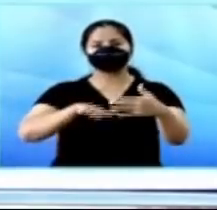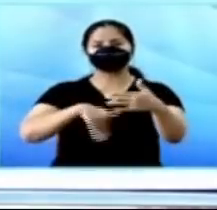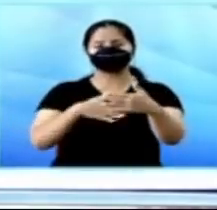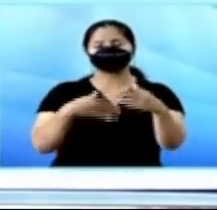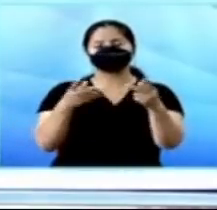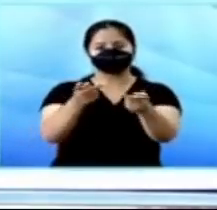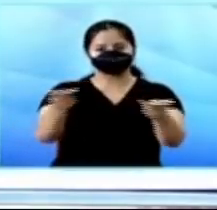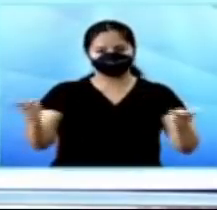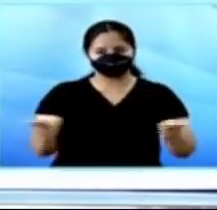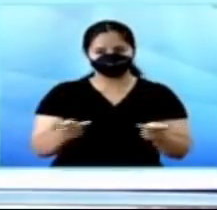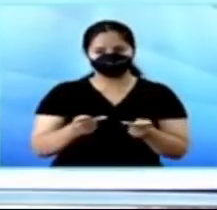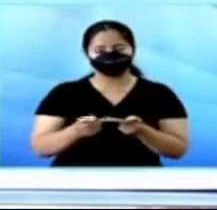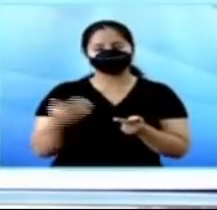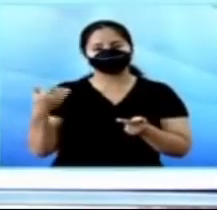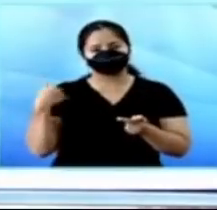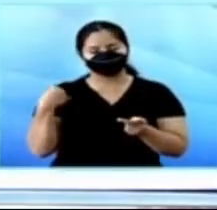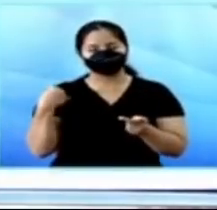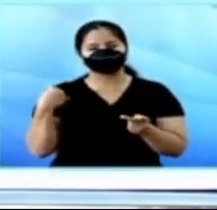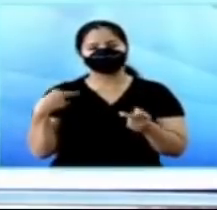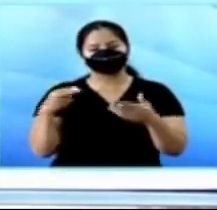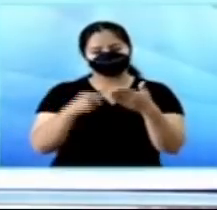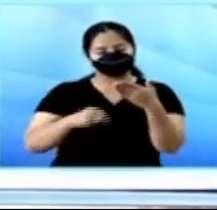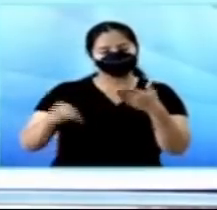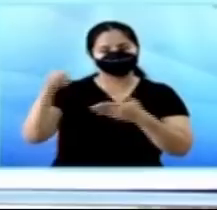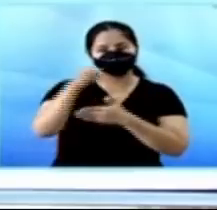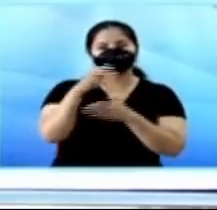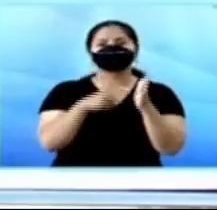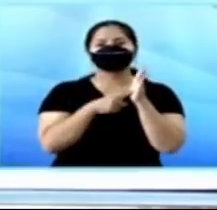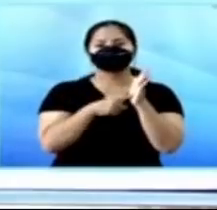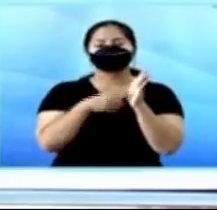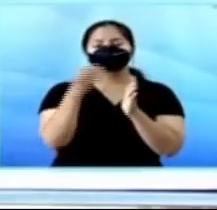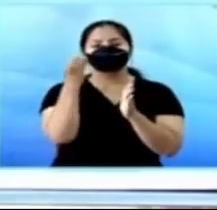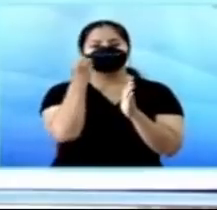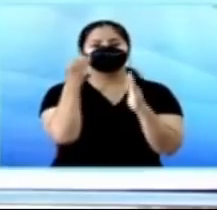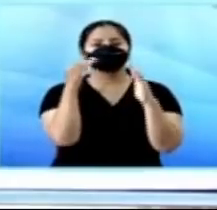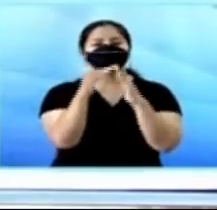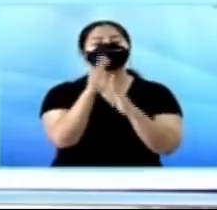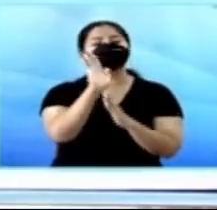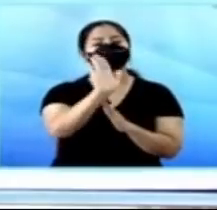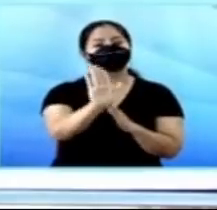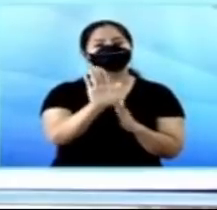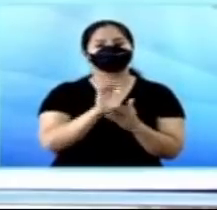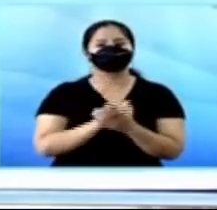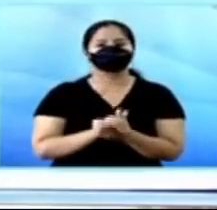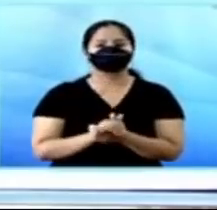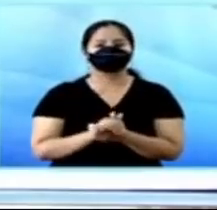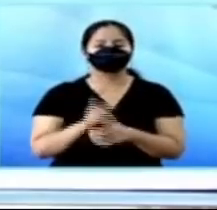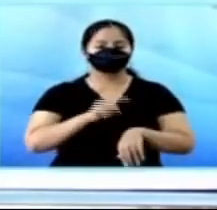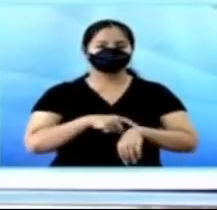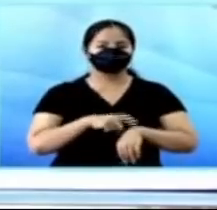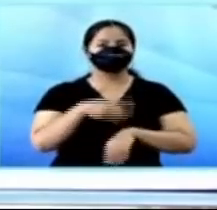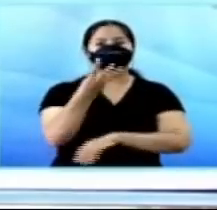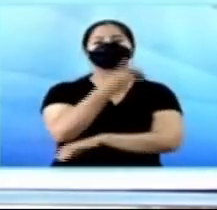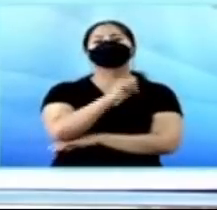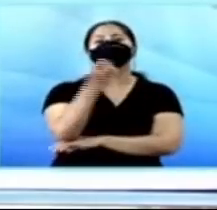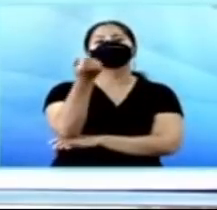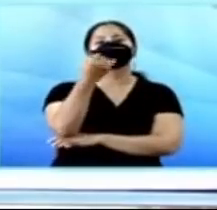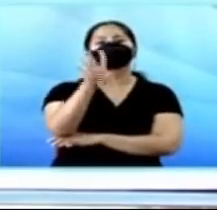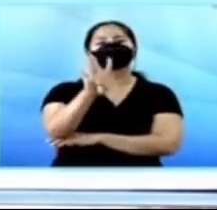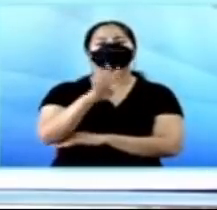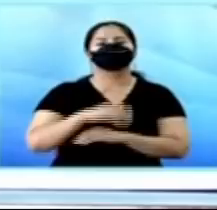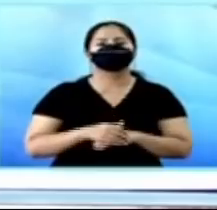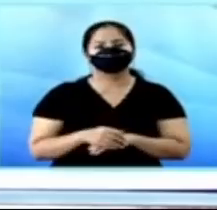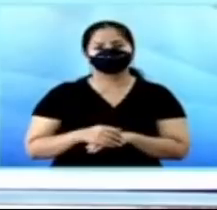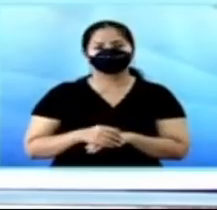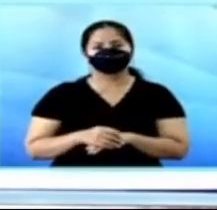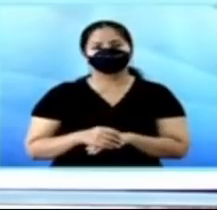ที่ที่มีเงื่อนไขยกตัวอย่างอยู่ในบ้านทานที่มีเงื่อนไขนั้นเป็นเวลา14วันและบ่ให้มี